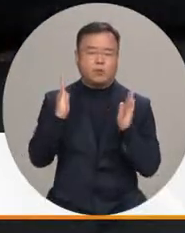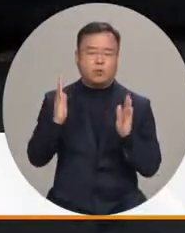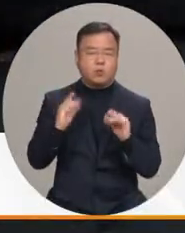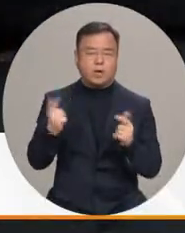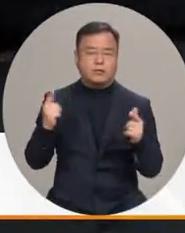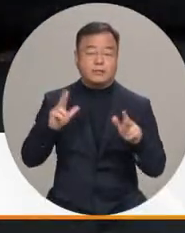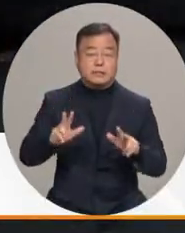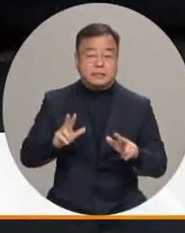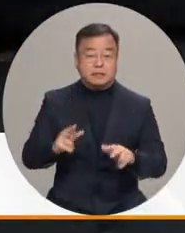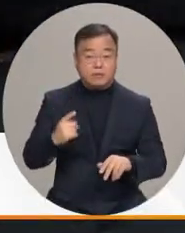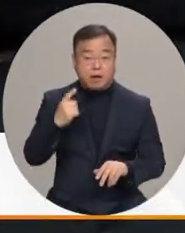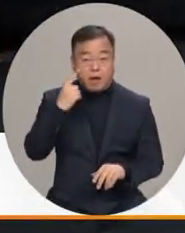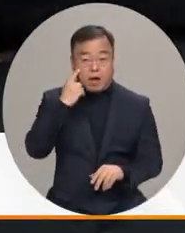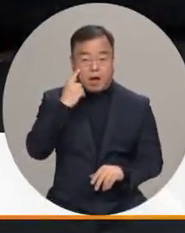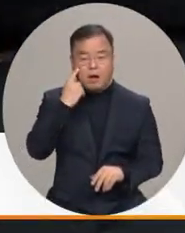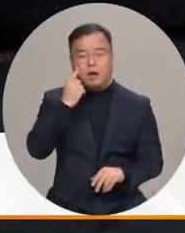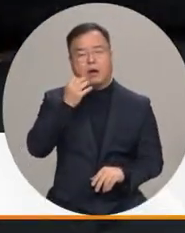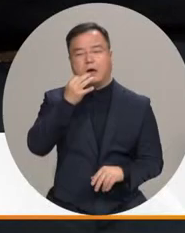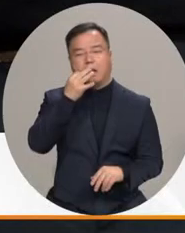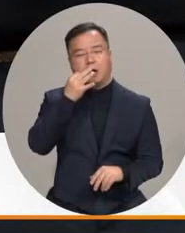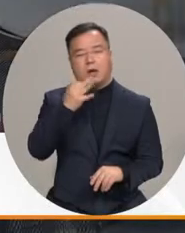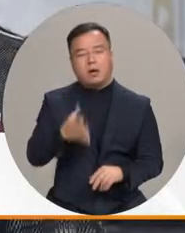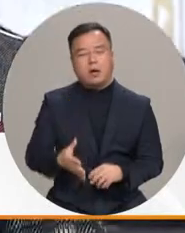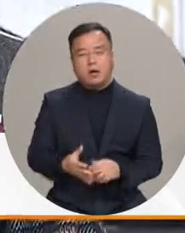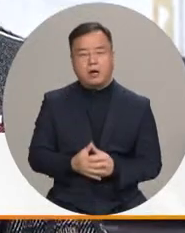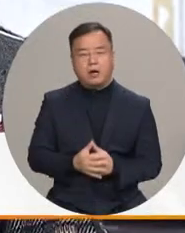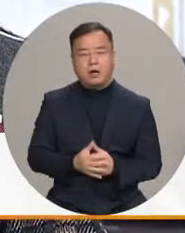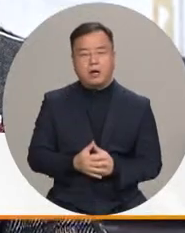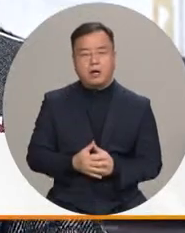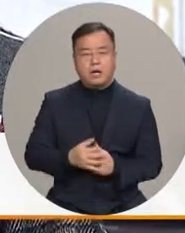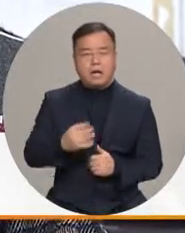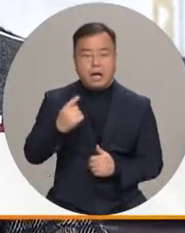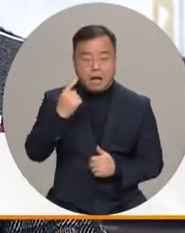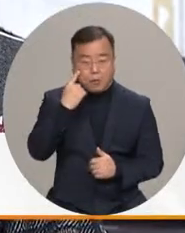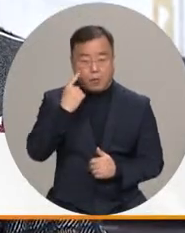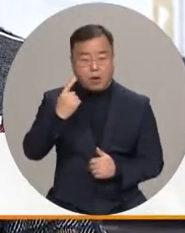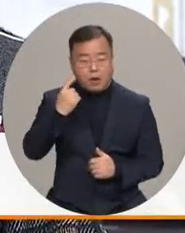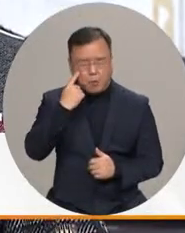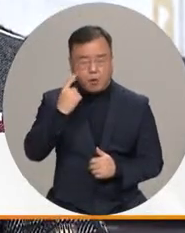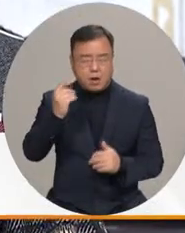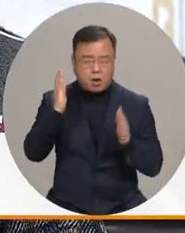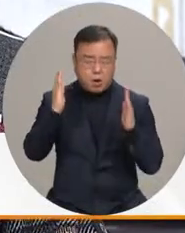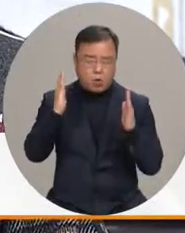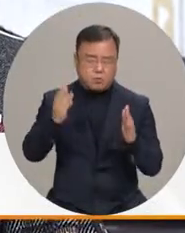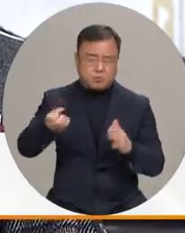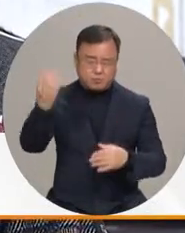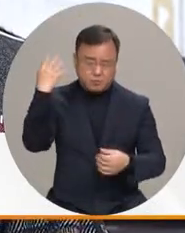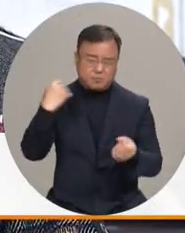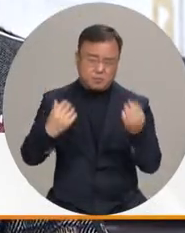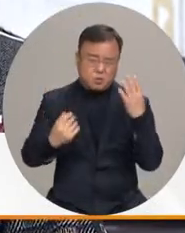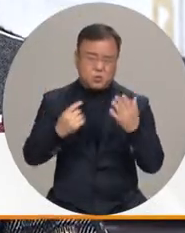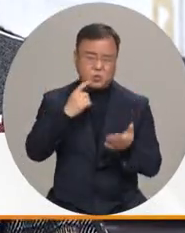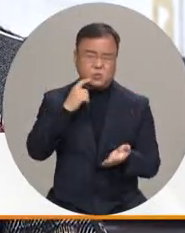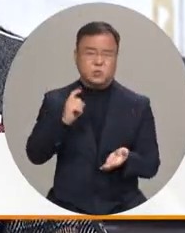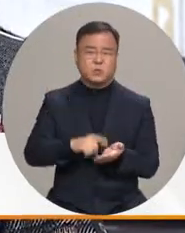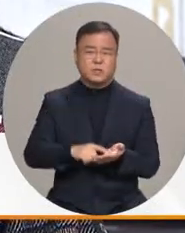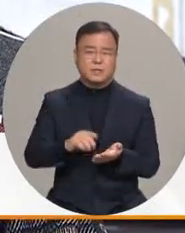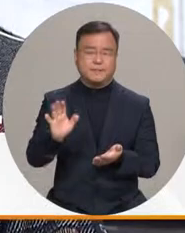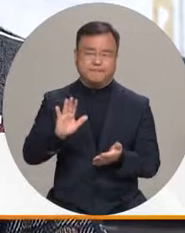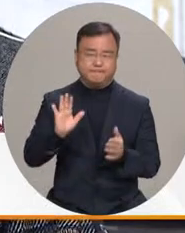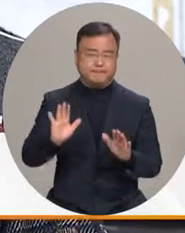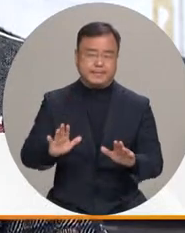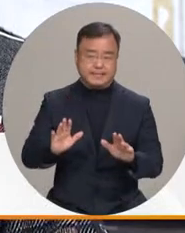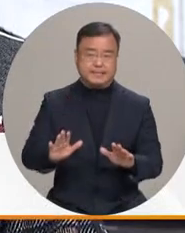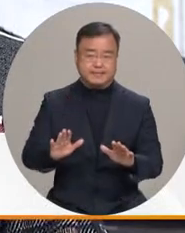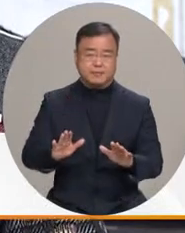지금 해보니까 너무 힘들고 해도 금방 잊어버리고 그러니까 지금